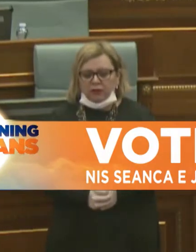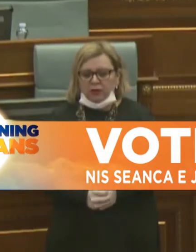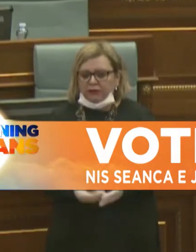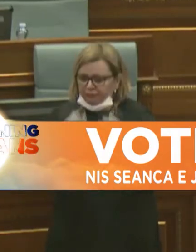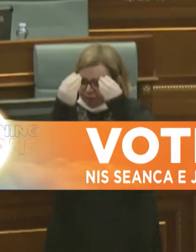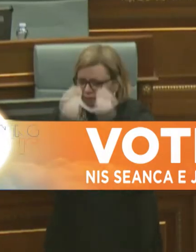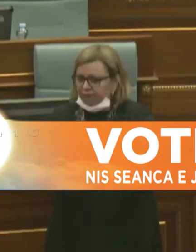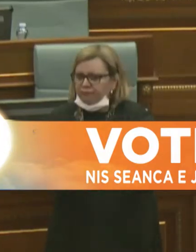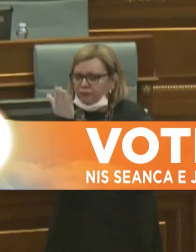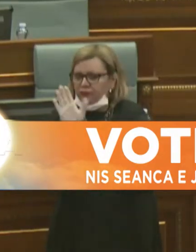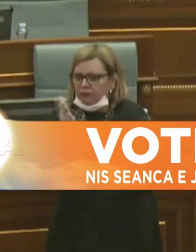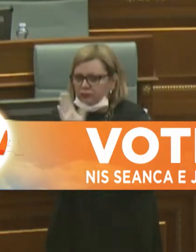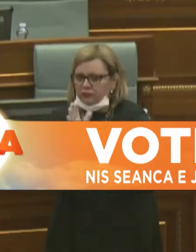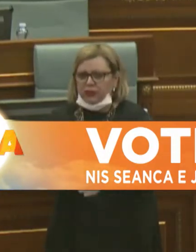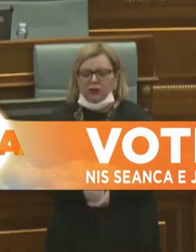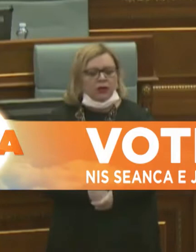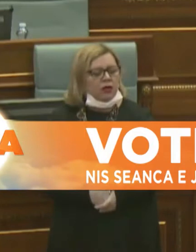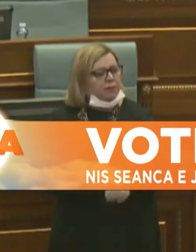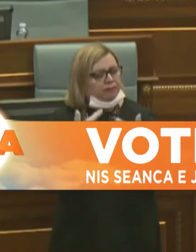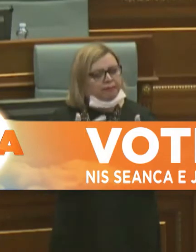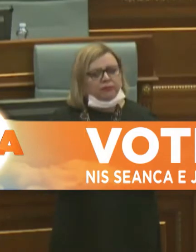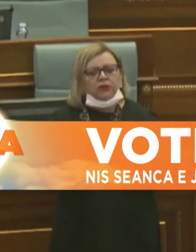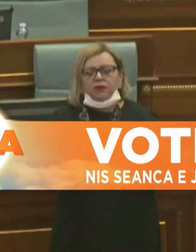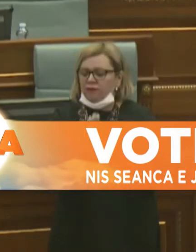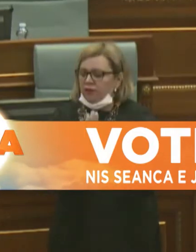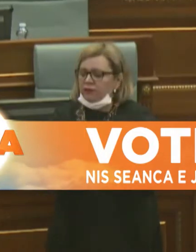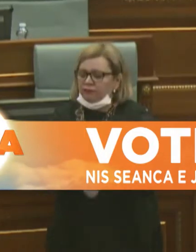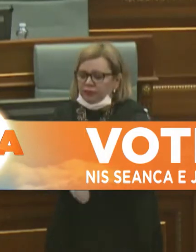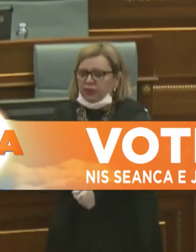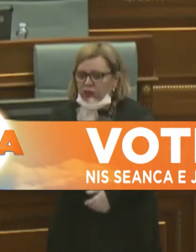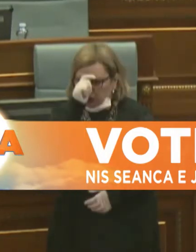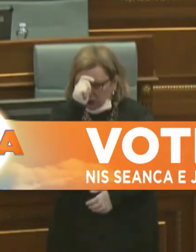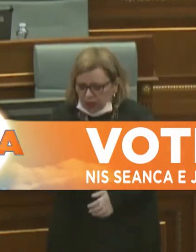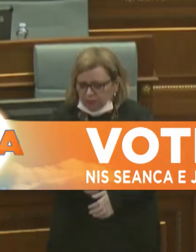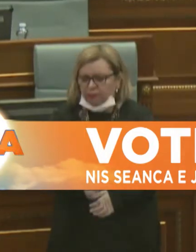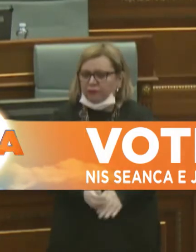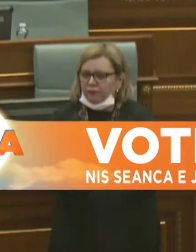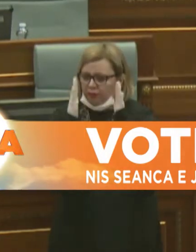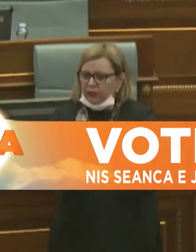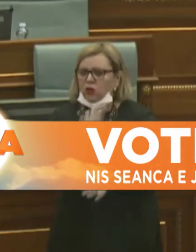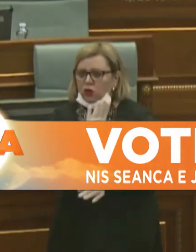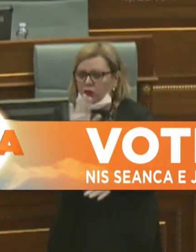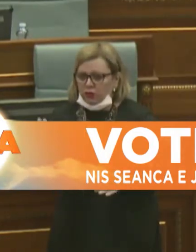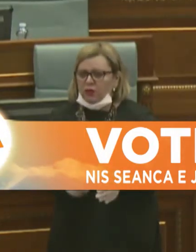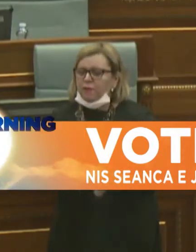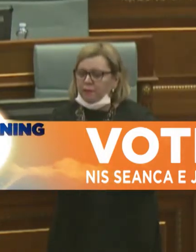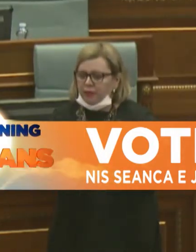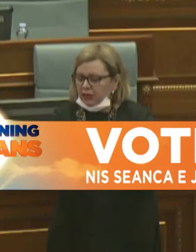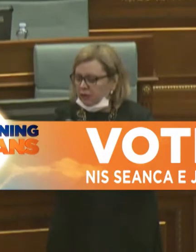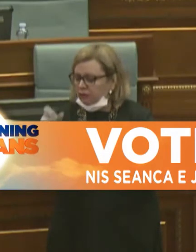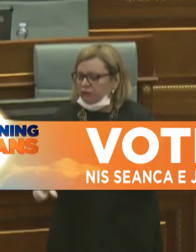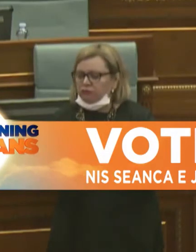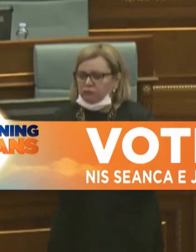Të nderuar deputet, më lejoni në fillim të shpreh respektin për besimin e dhënë nga partitë e këtij